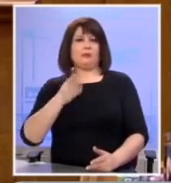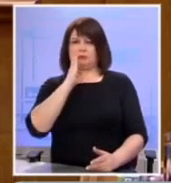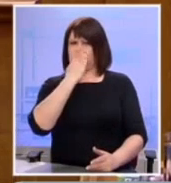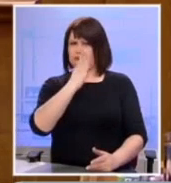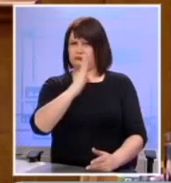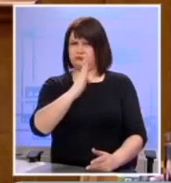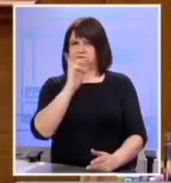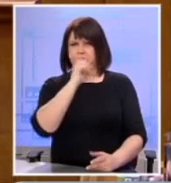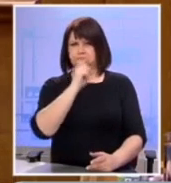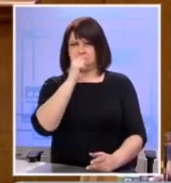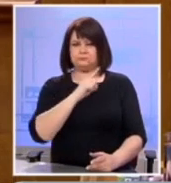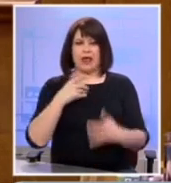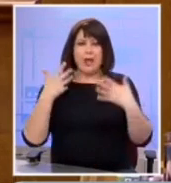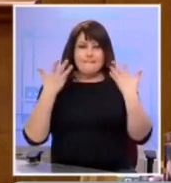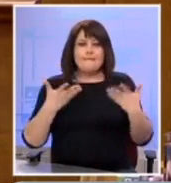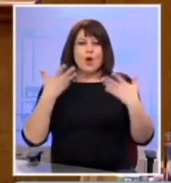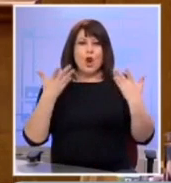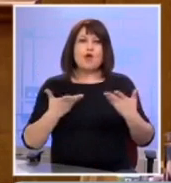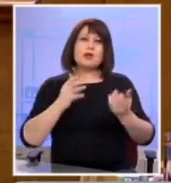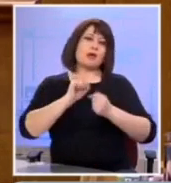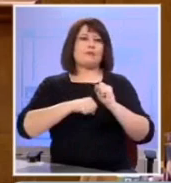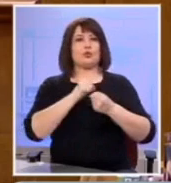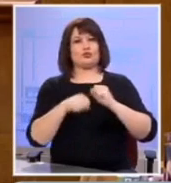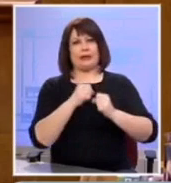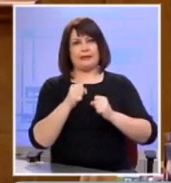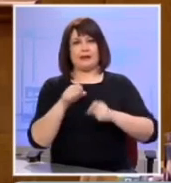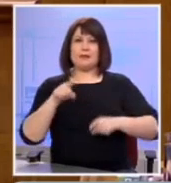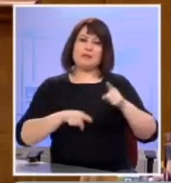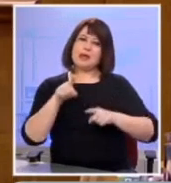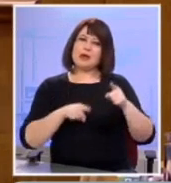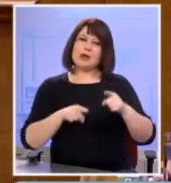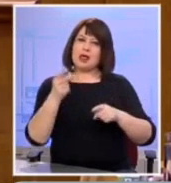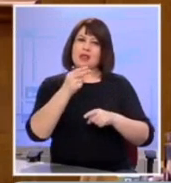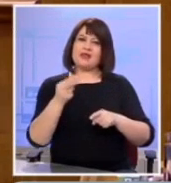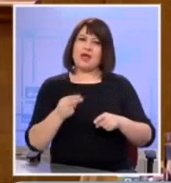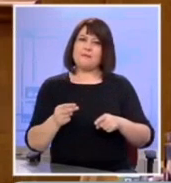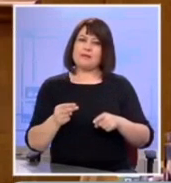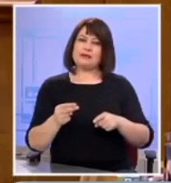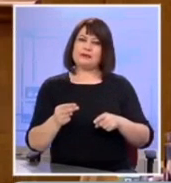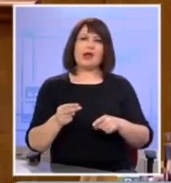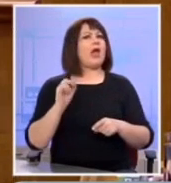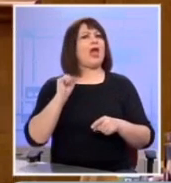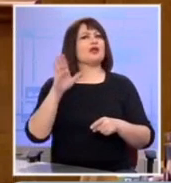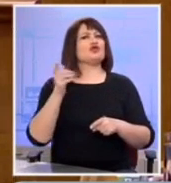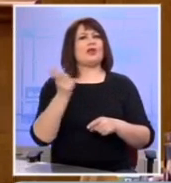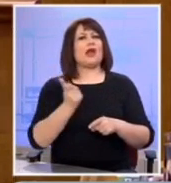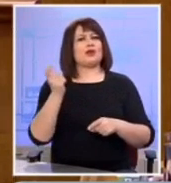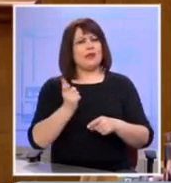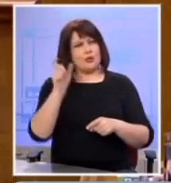μια απολογητική στάση υπέρ κάποιων ακραίων δανειστών που δημιουργούν